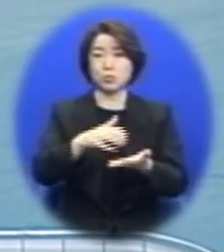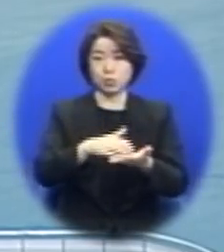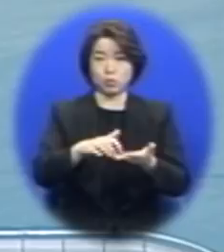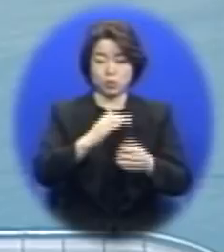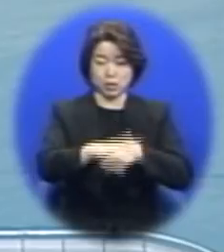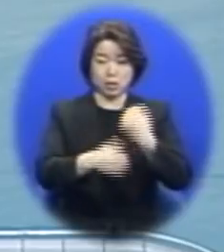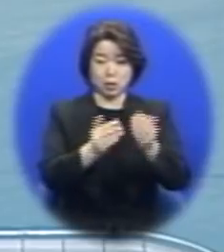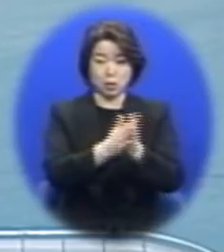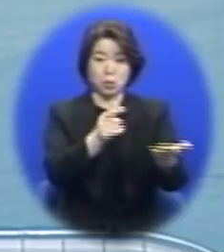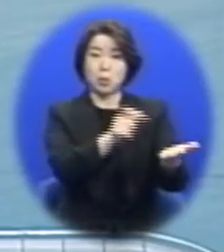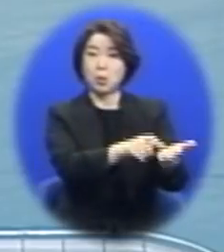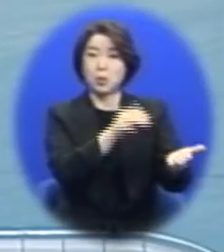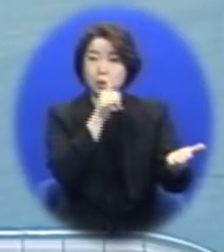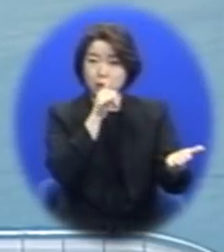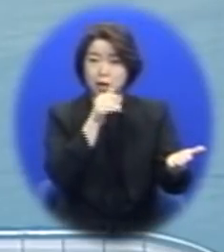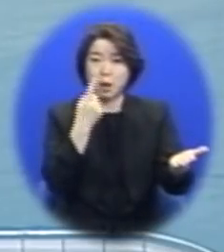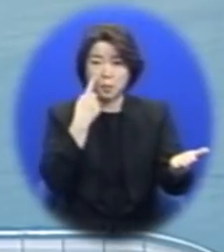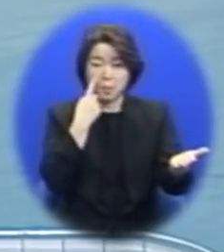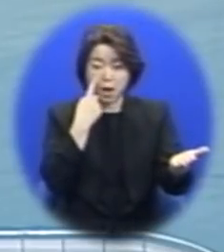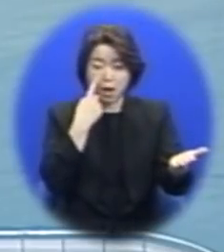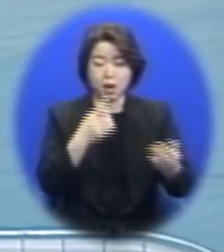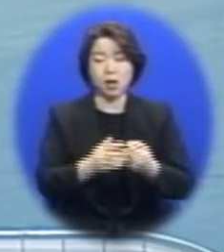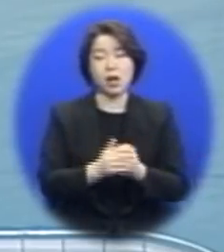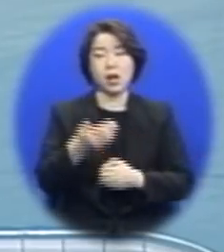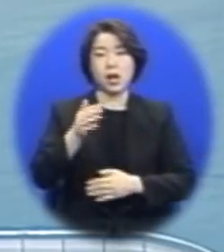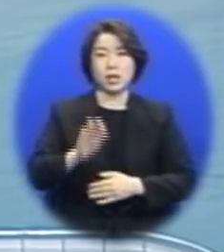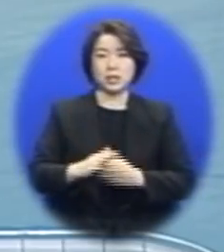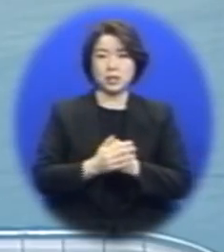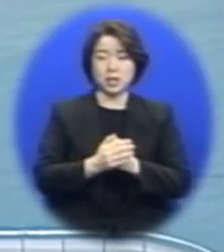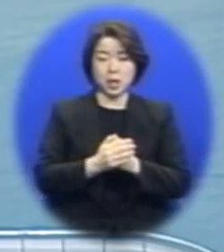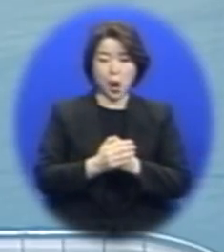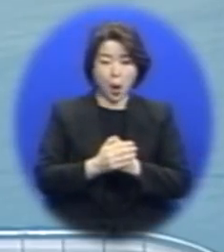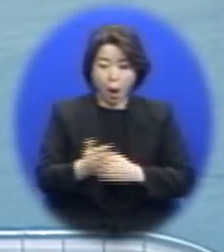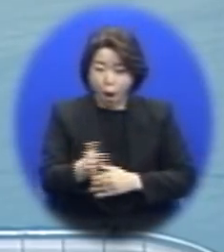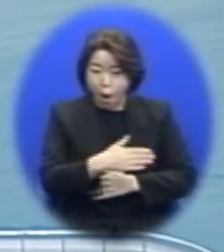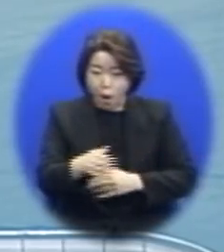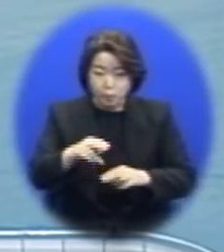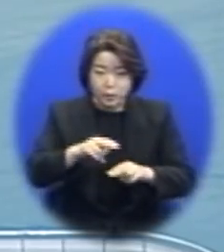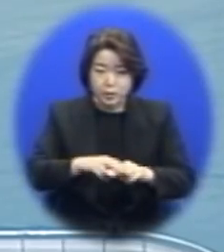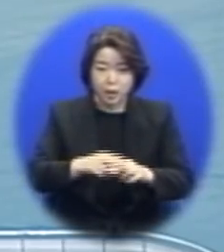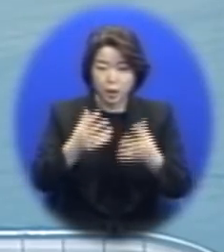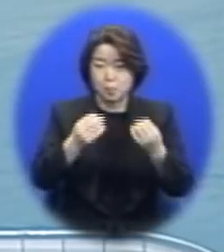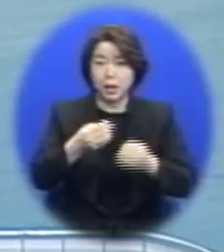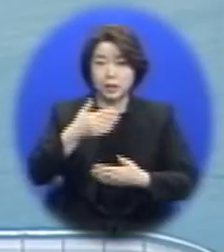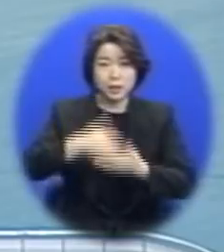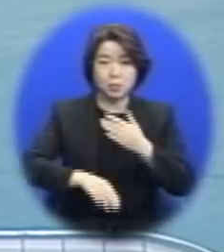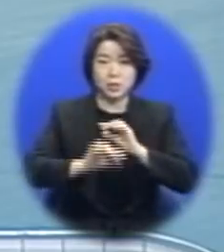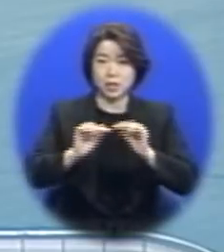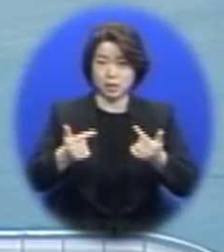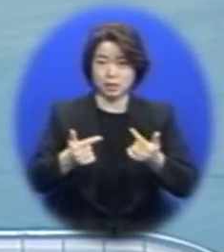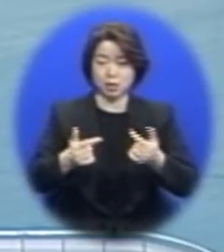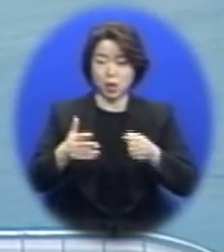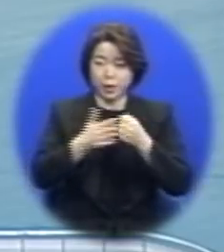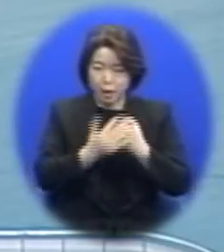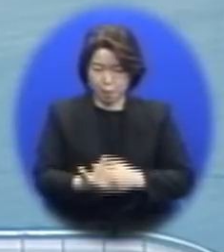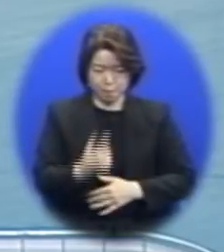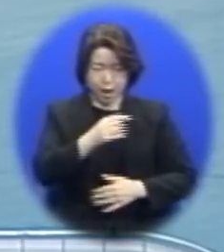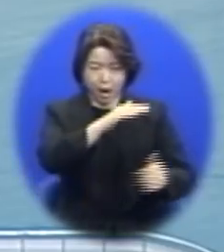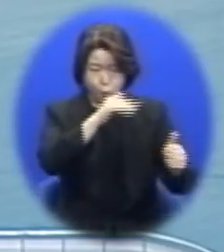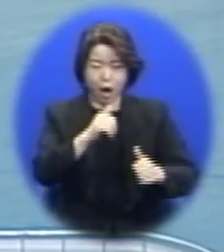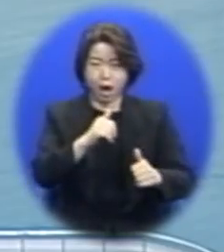있지 않느냐는 거예요. 그런데 이제 빈자리가 얼마 안 남았다는 거예요. 그러니 빨리 오라는